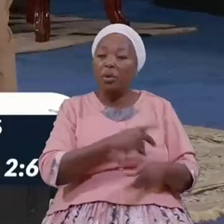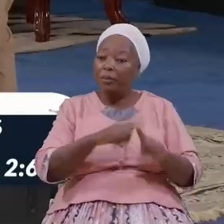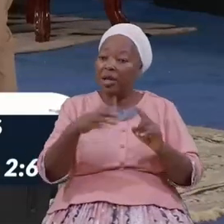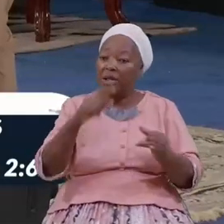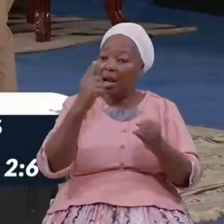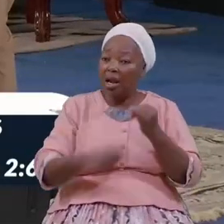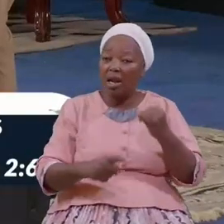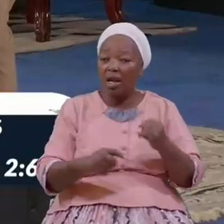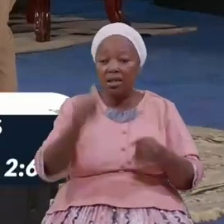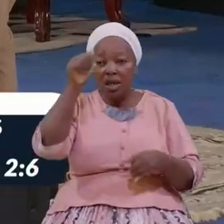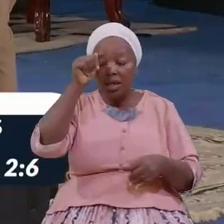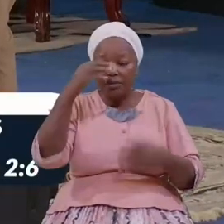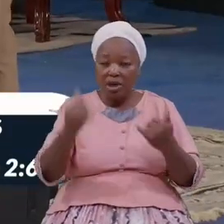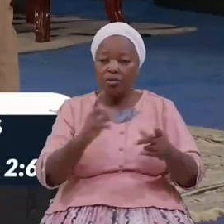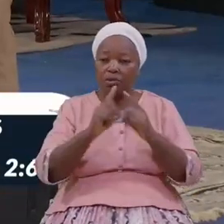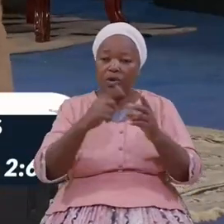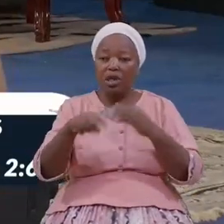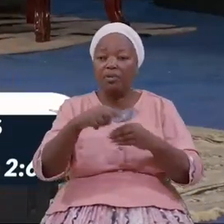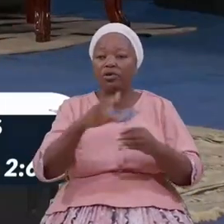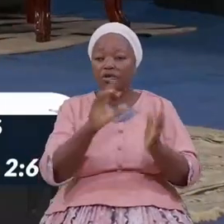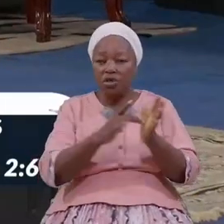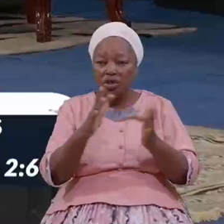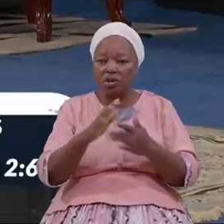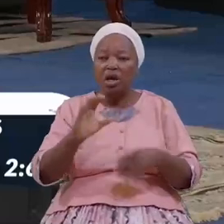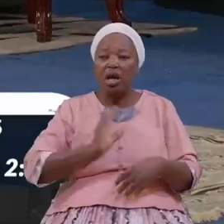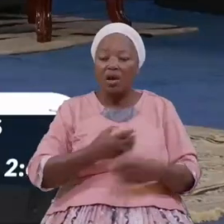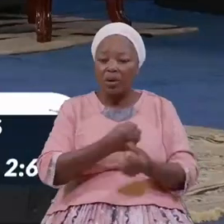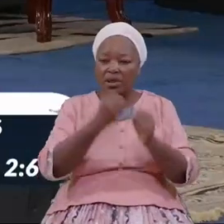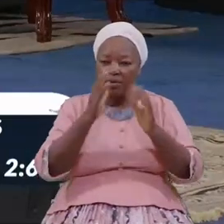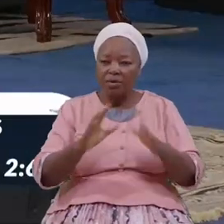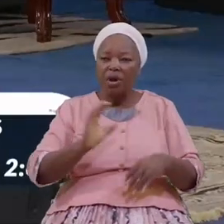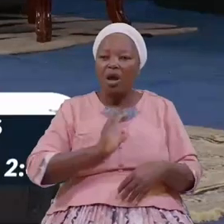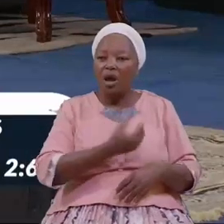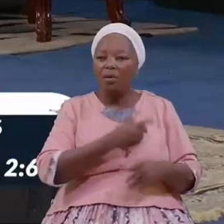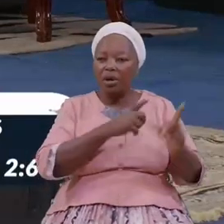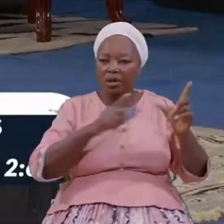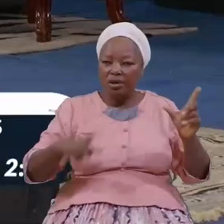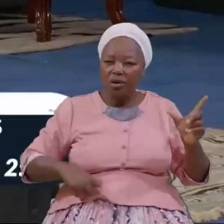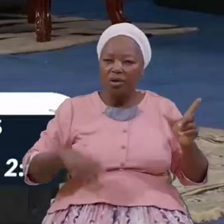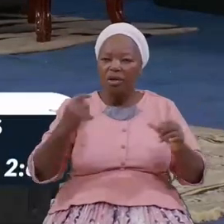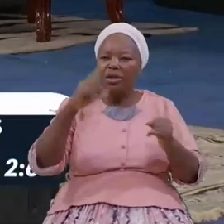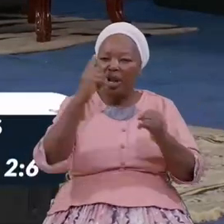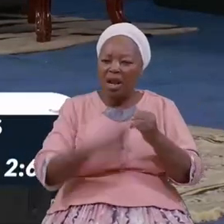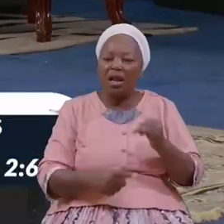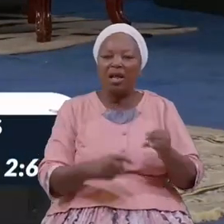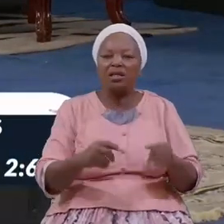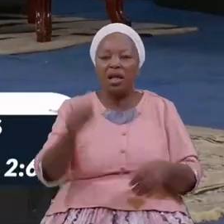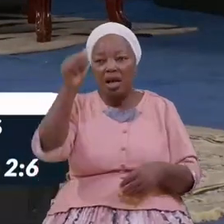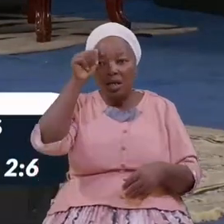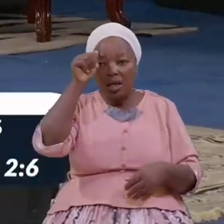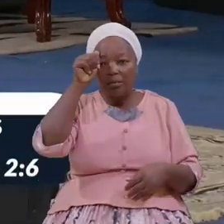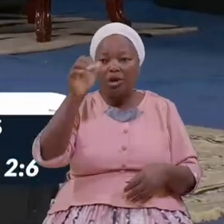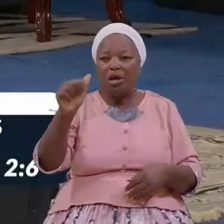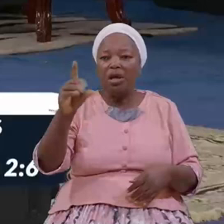Le dernier Adam, se référant à Jésus, à notre Sauveur, à notre Rédempteur, le dernier